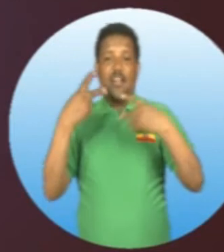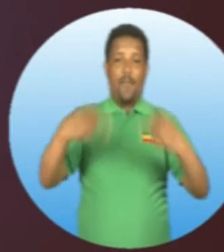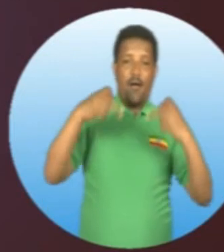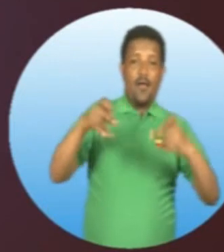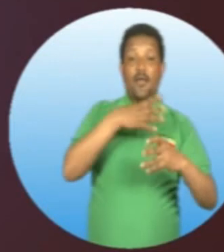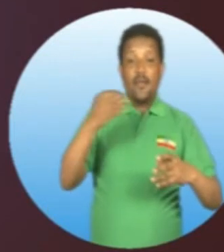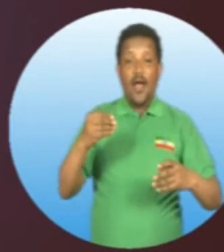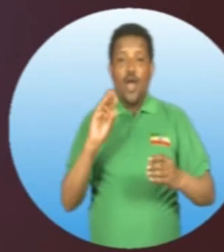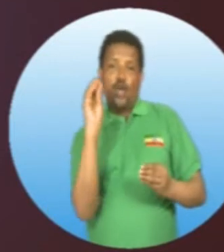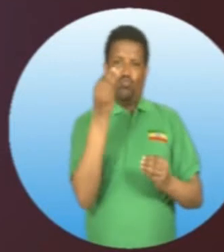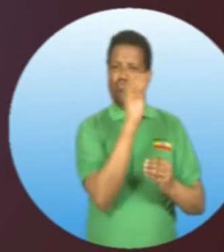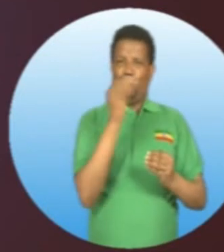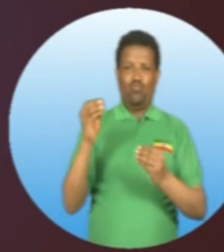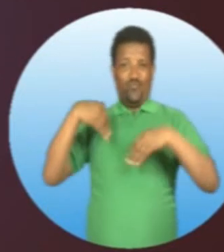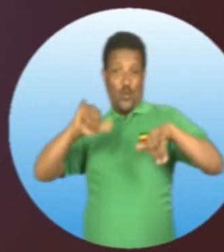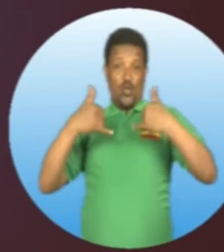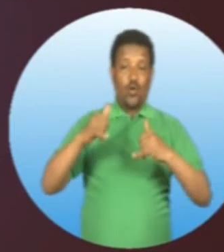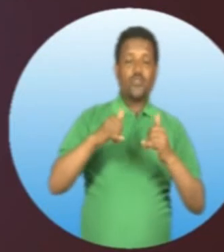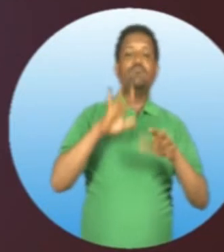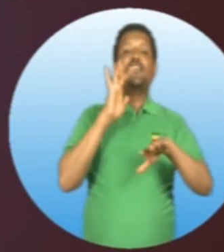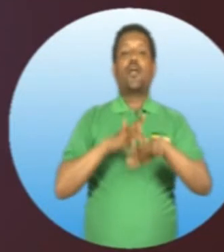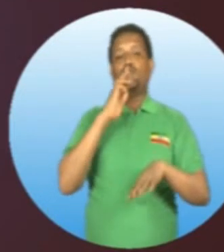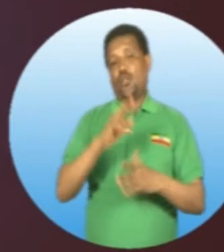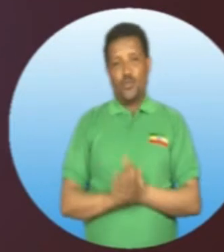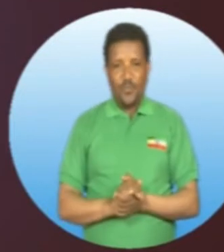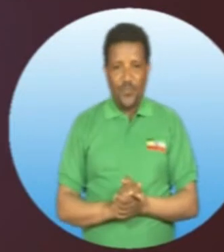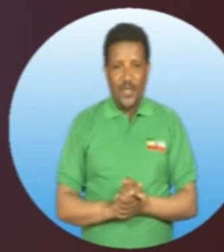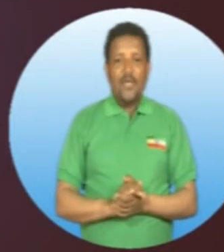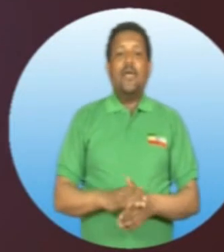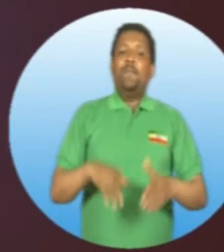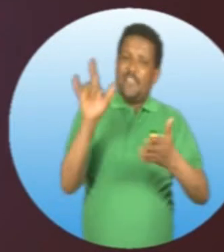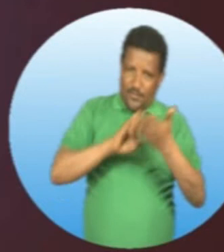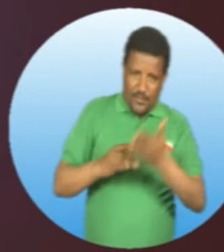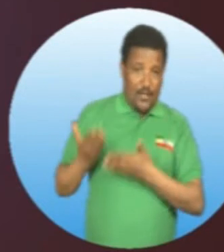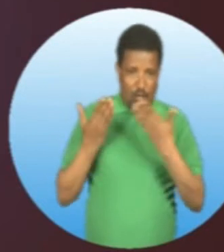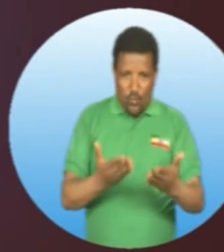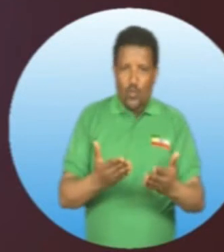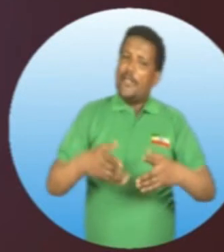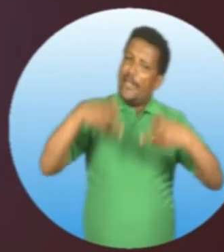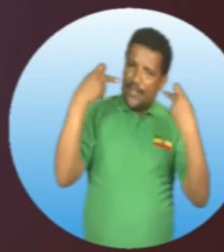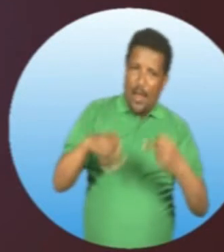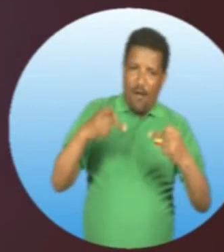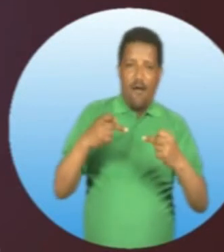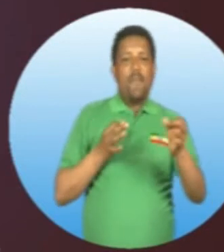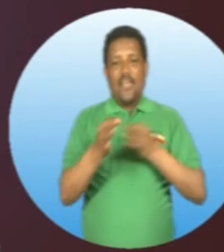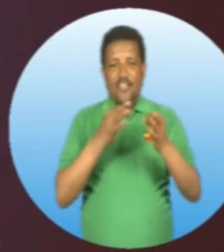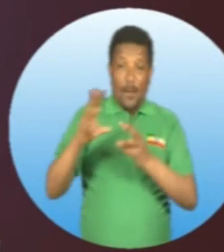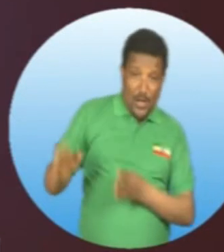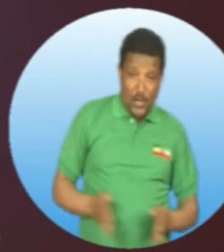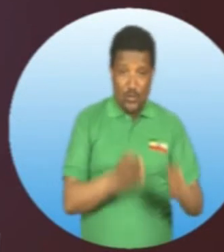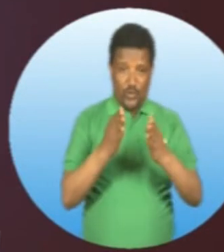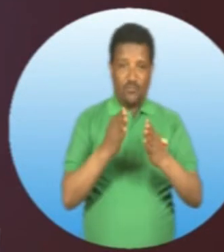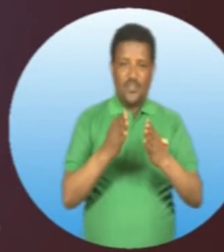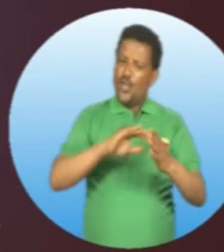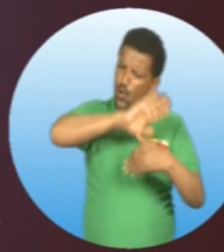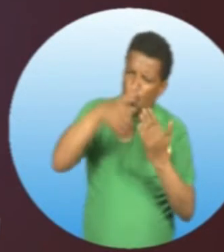የንባብ ድራማና ያሻንጉሊት ጨዋታዎች ተጠቃሾች ናቸው። በዝርዝር የቀረቡ የድራማ መገለጫ